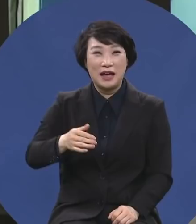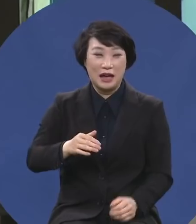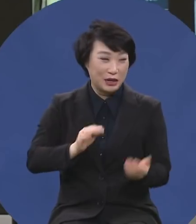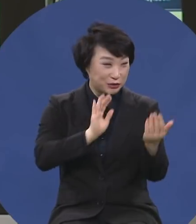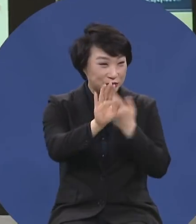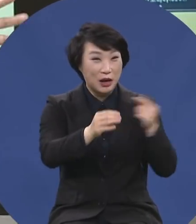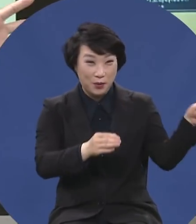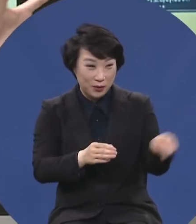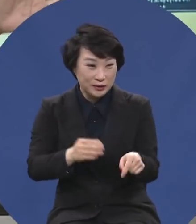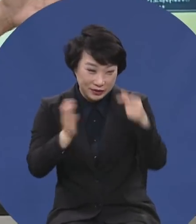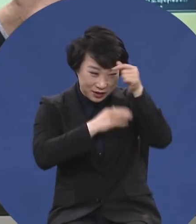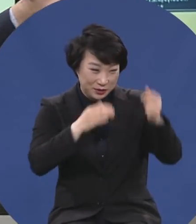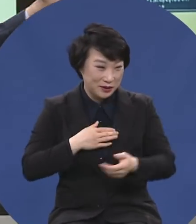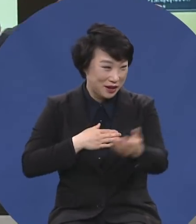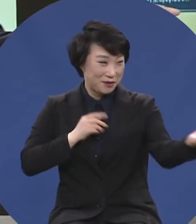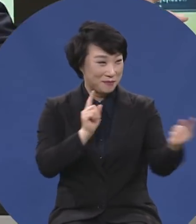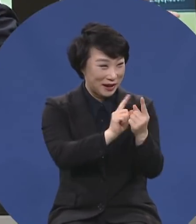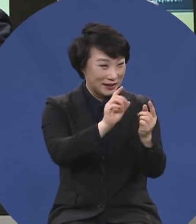우리 성도들을 만날 때